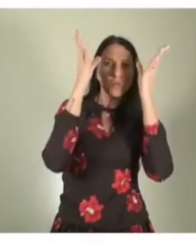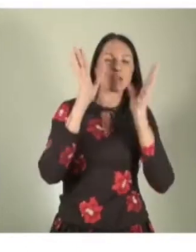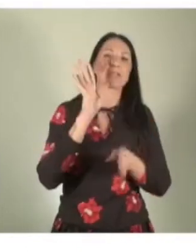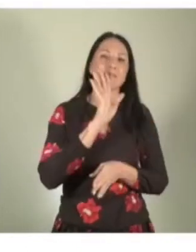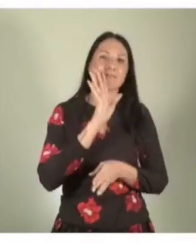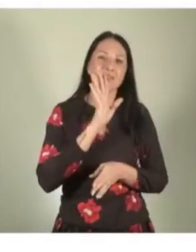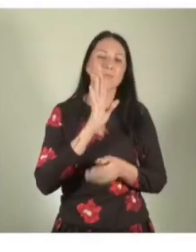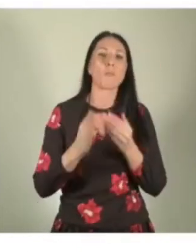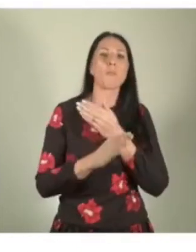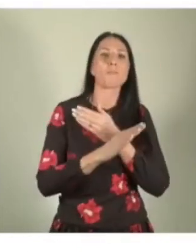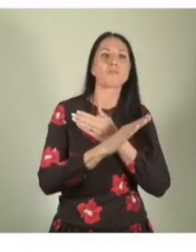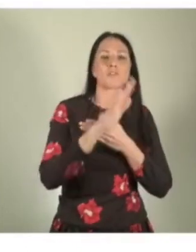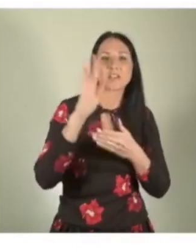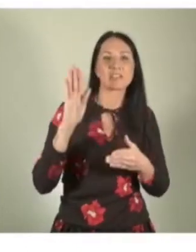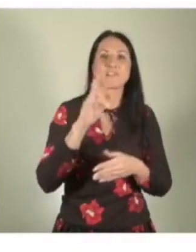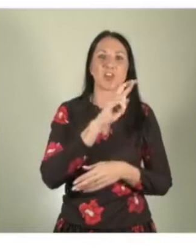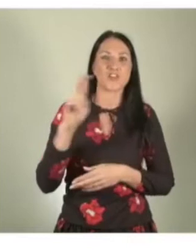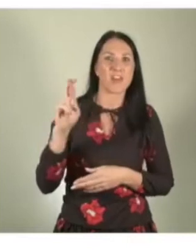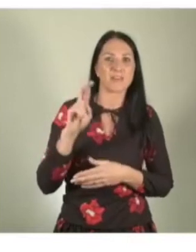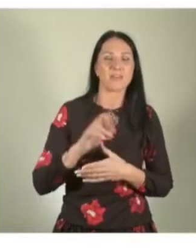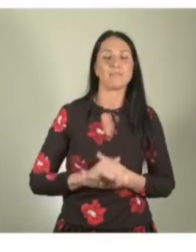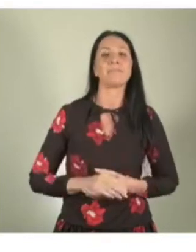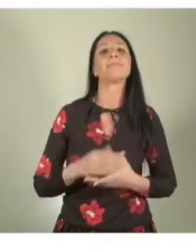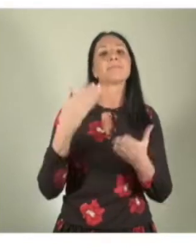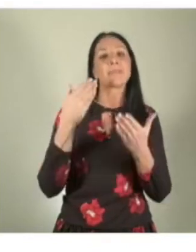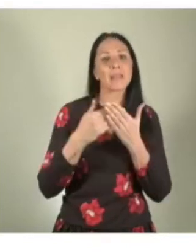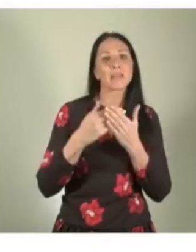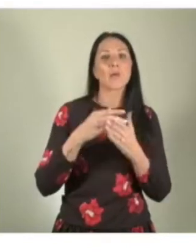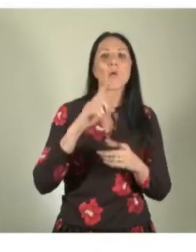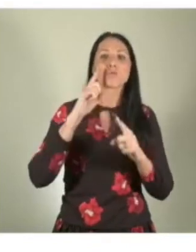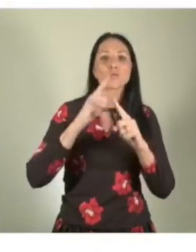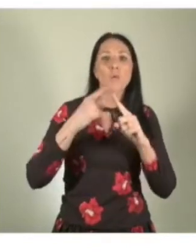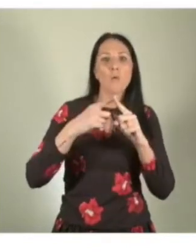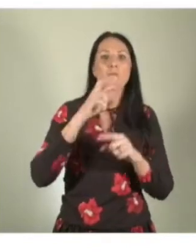wśród przedstawicieli rady, stąd też wśród członków rady